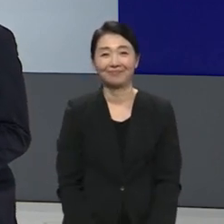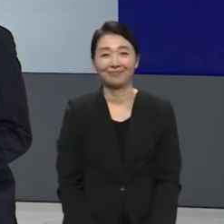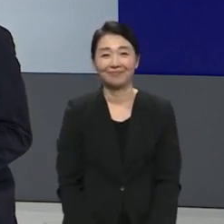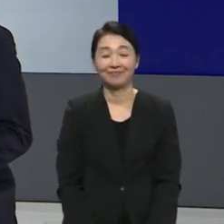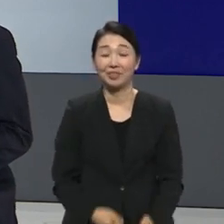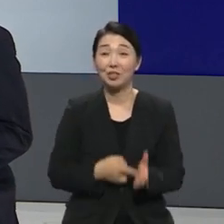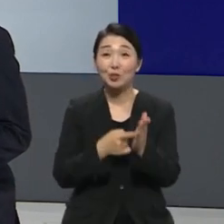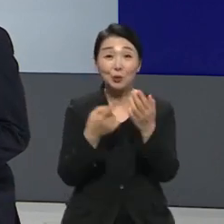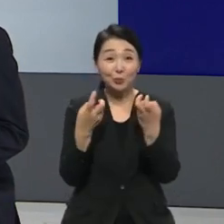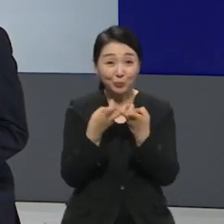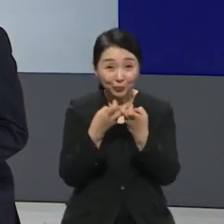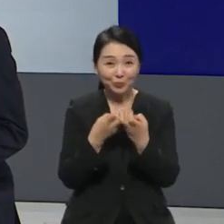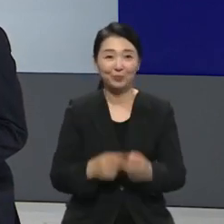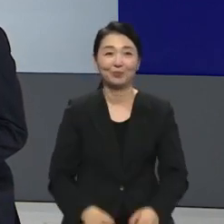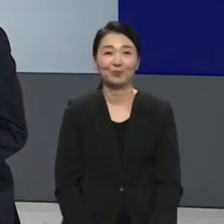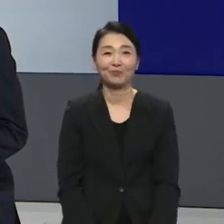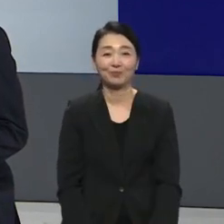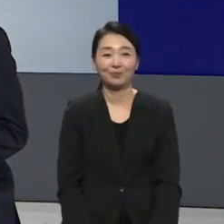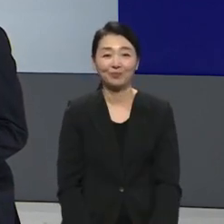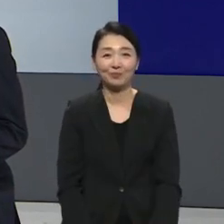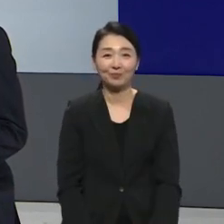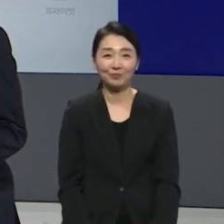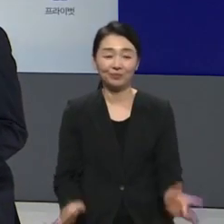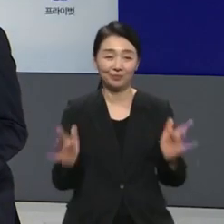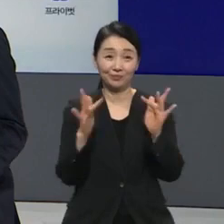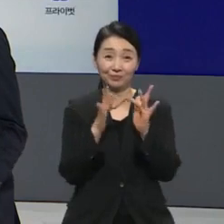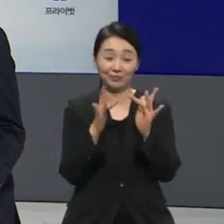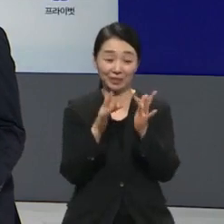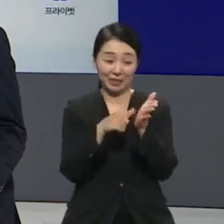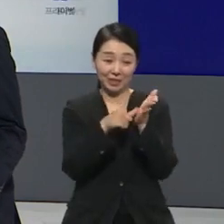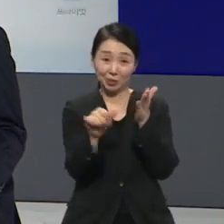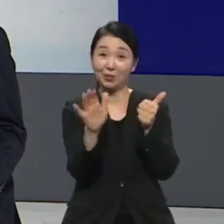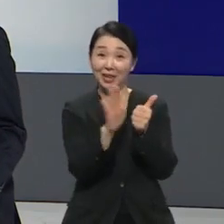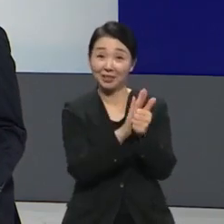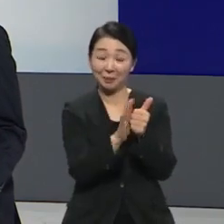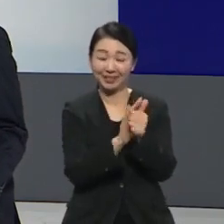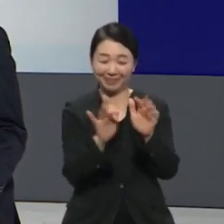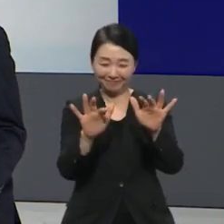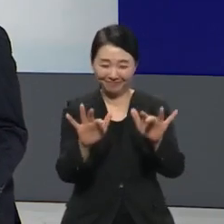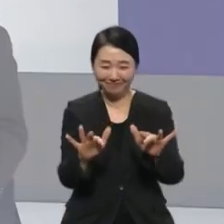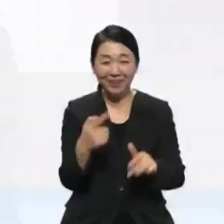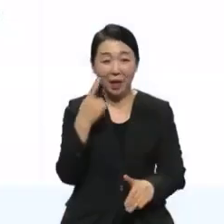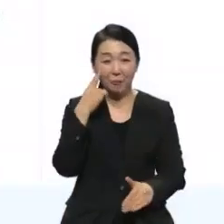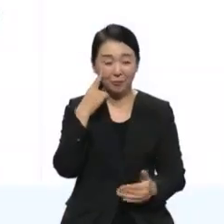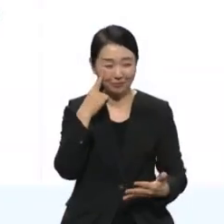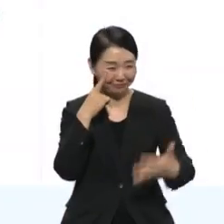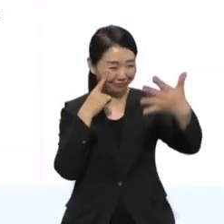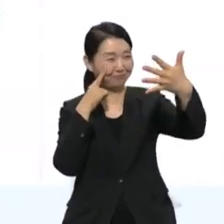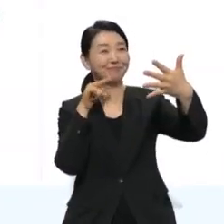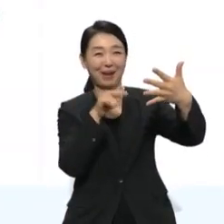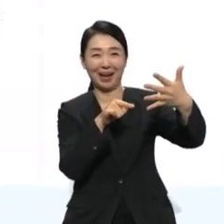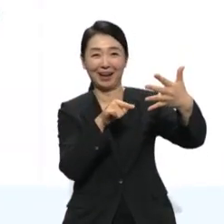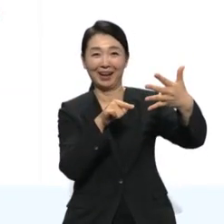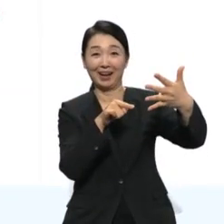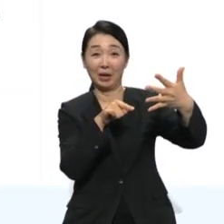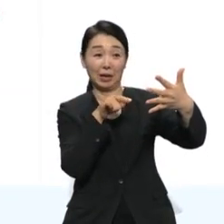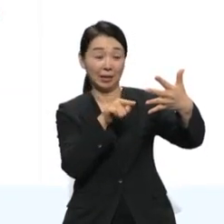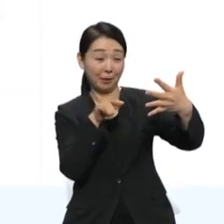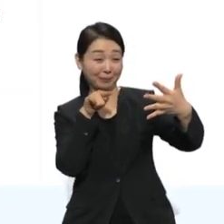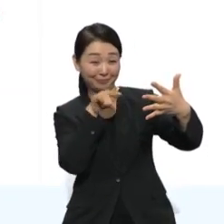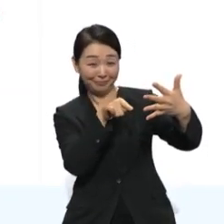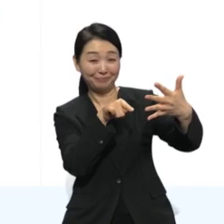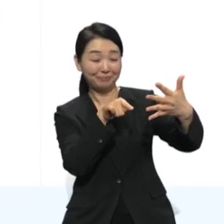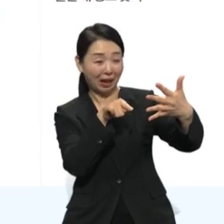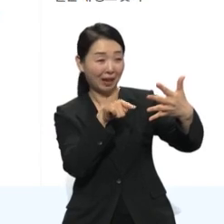어떻게 신청을 하면 됩니까? 일단 인터넷에 네. 지우개 서비스 이렇게 검색을 하면 이런 포털 사이트가 나옵니다. 예. 여기에